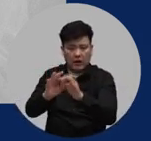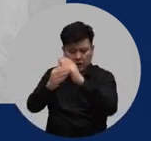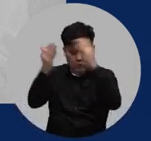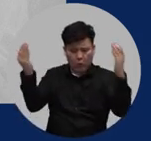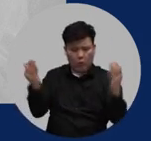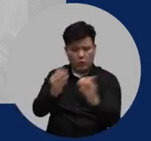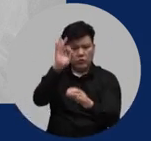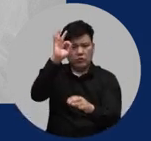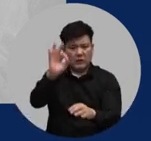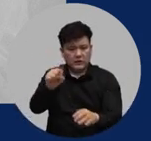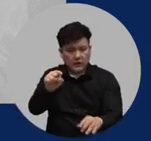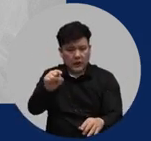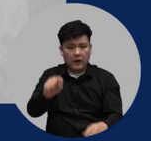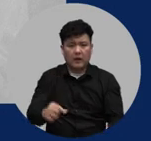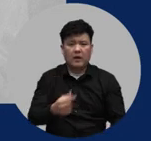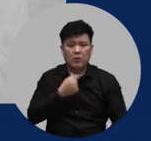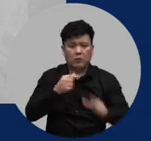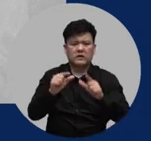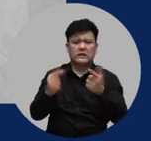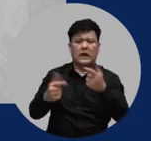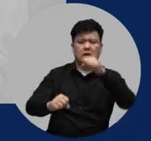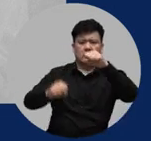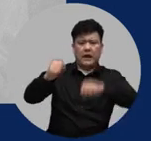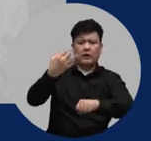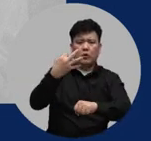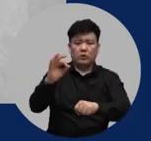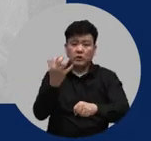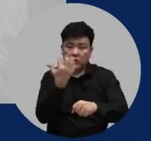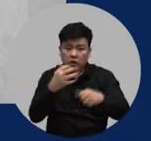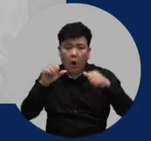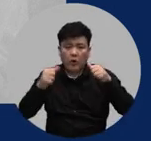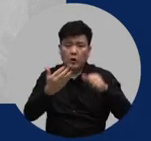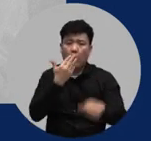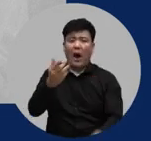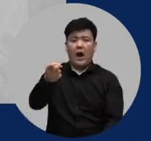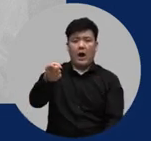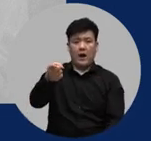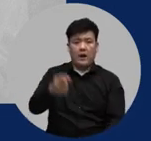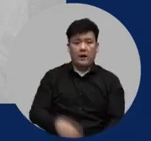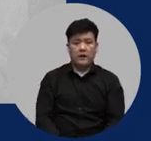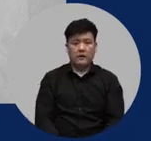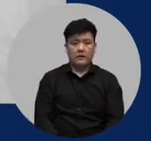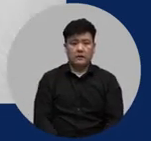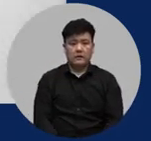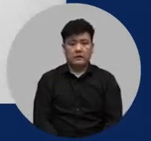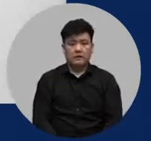검토해 보았을 때 원치 않는 행위로 인정되어 성희롱이 성립될 수 있습니다.